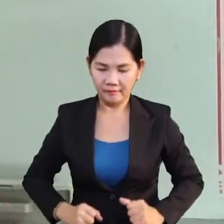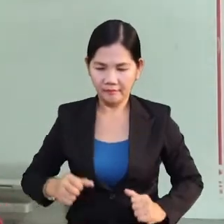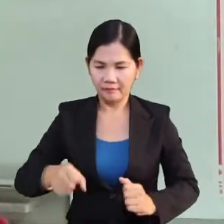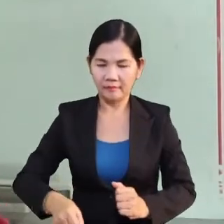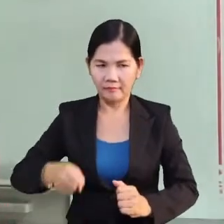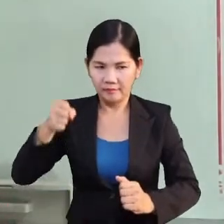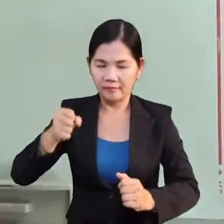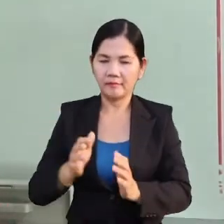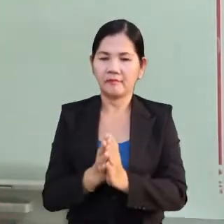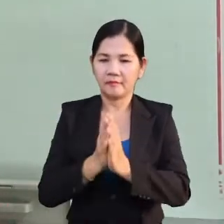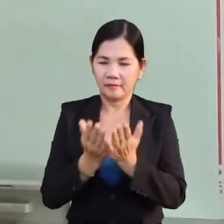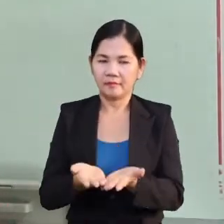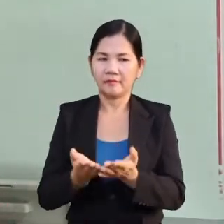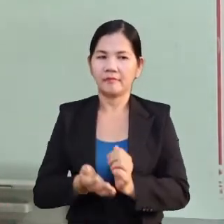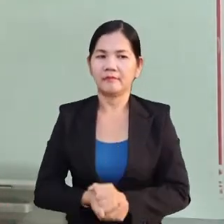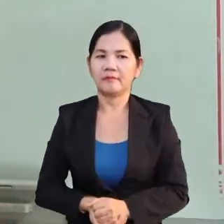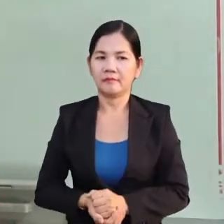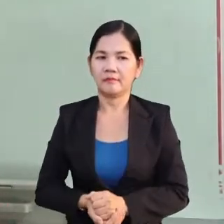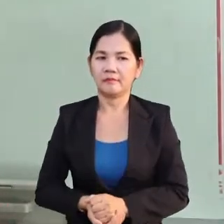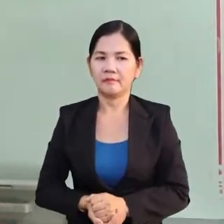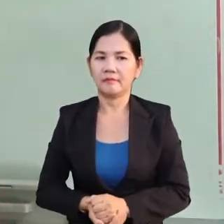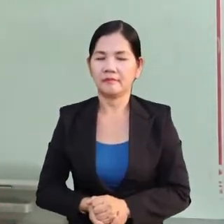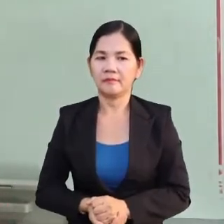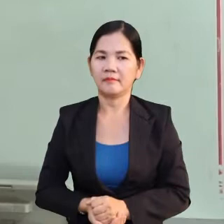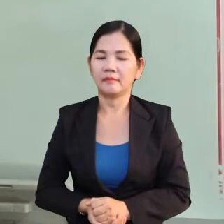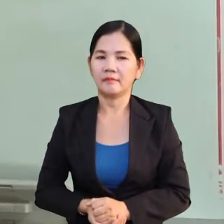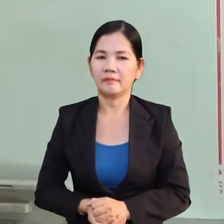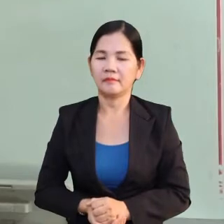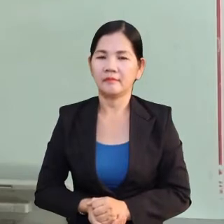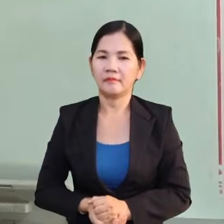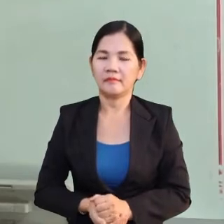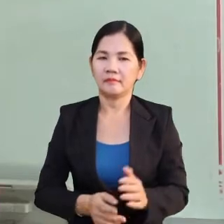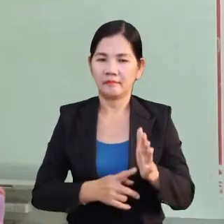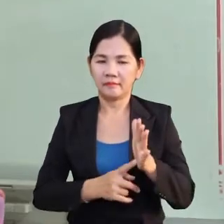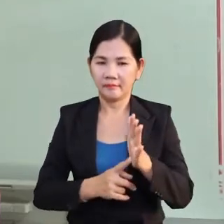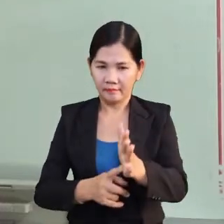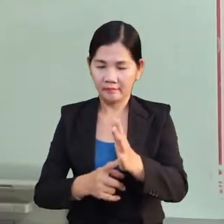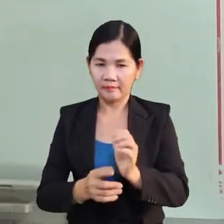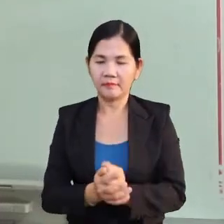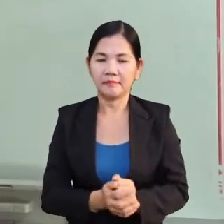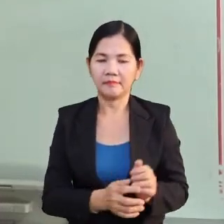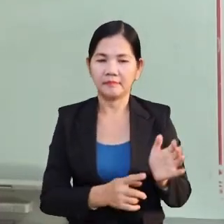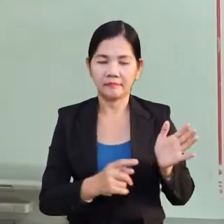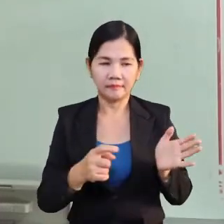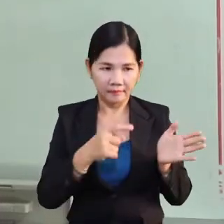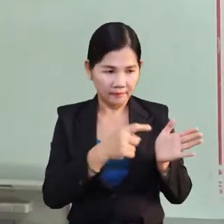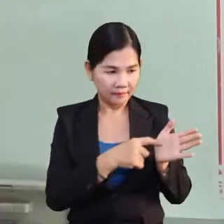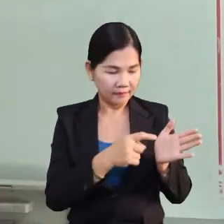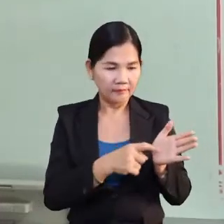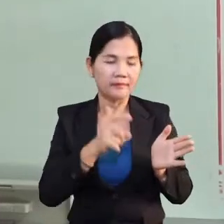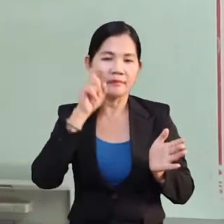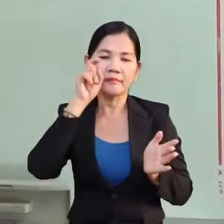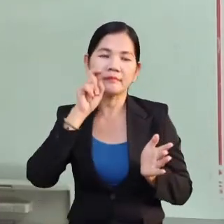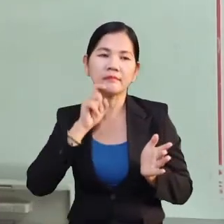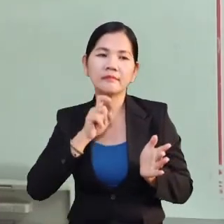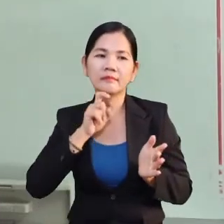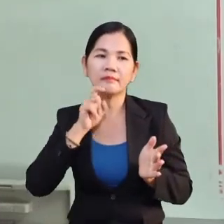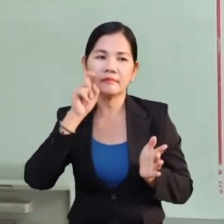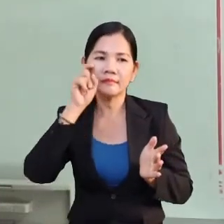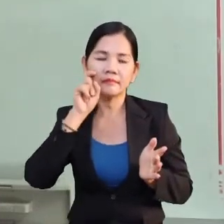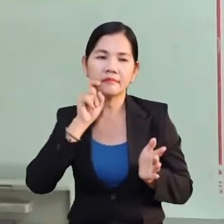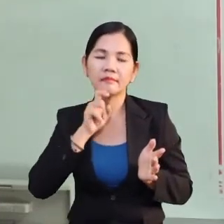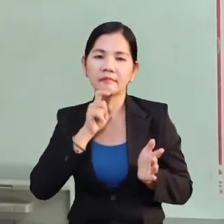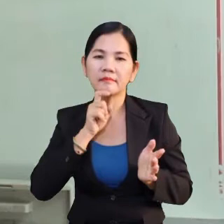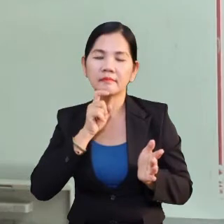មួយនឹងសៀវភៅរបស់យើងអបាញ់មិញចាអញ្ចឹងគឺយើងនៅមានអ្វីបន្តទៀតចាគឺជាលោបអញ្ចឹងដែល